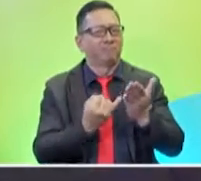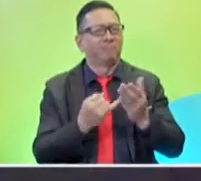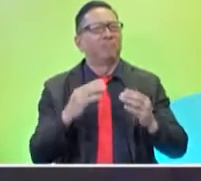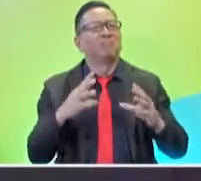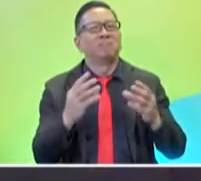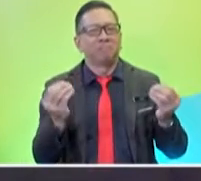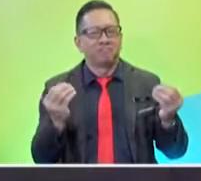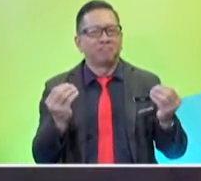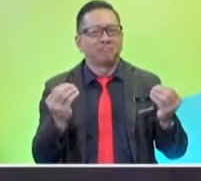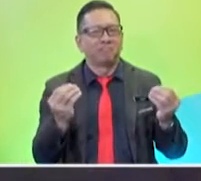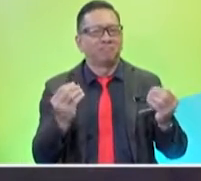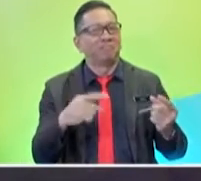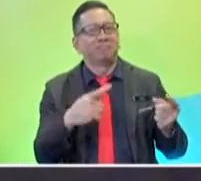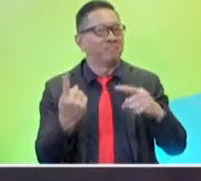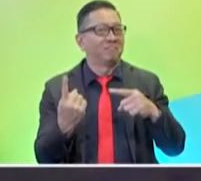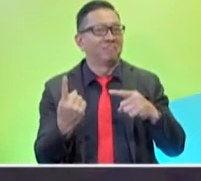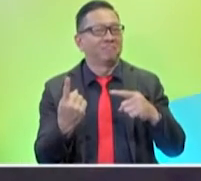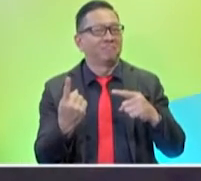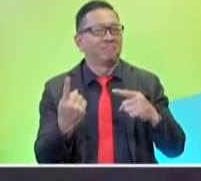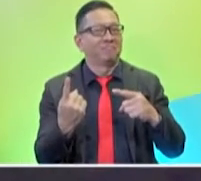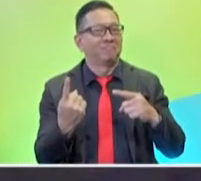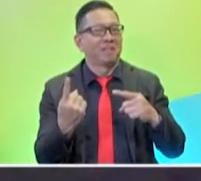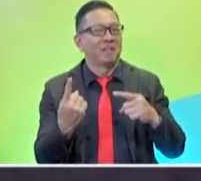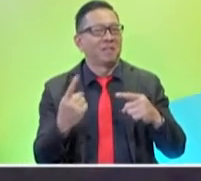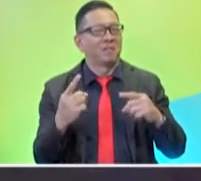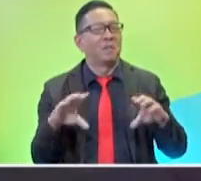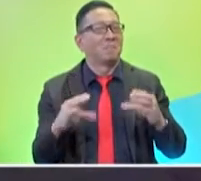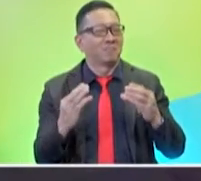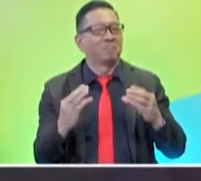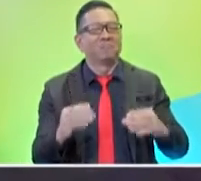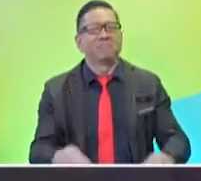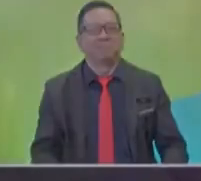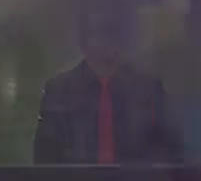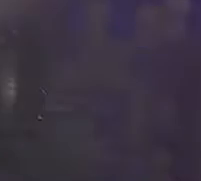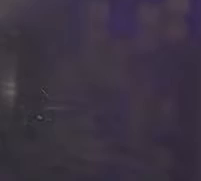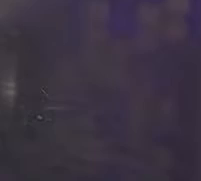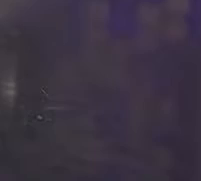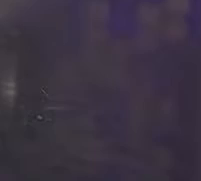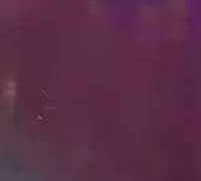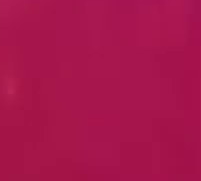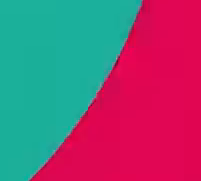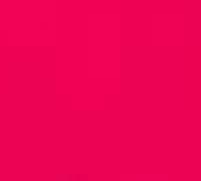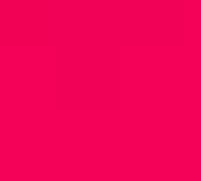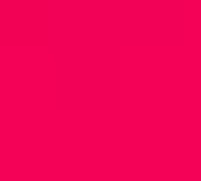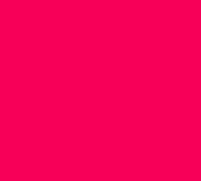buat sama-sama. Wah, menarik ni cikgu. Ya. Jom kita buat. Jom. Jom. Wah.